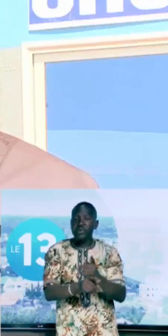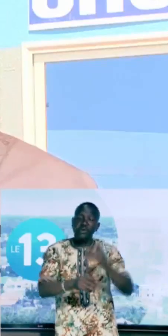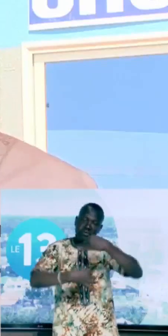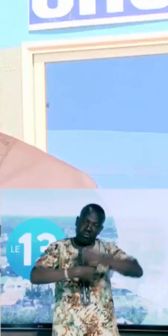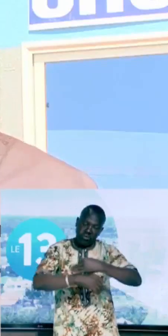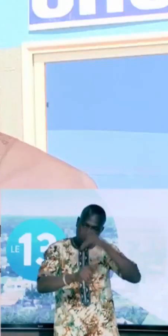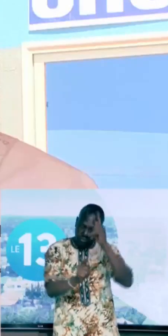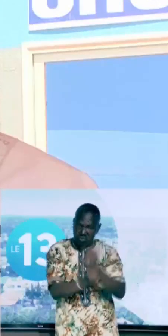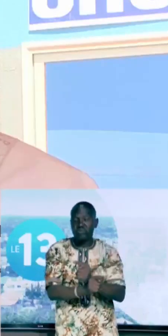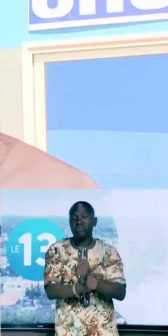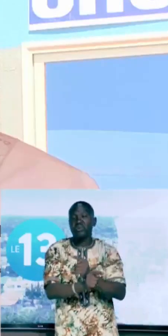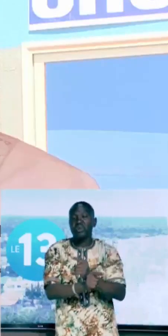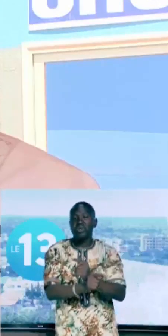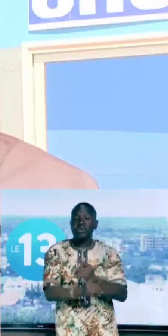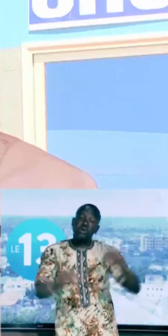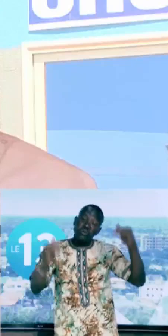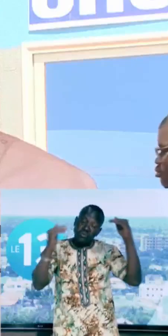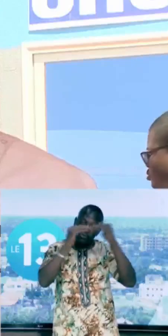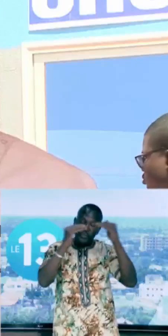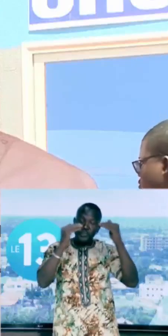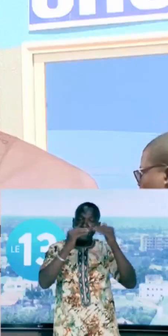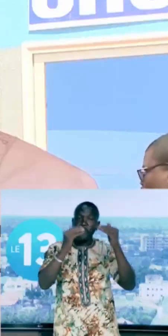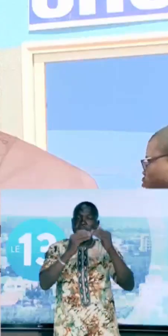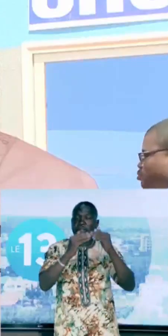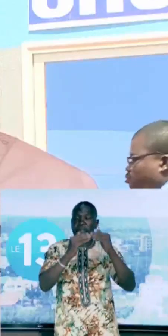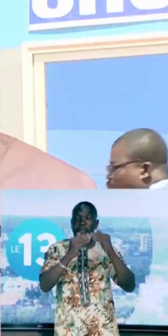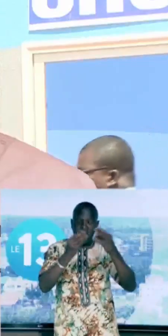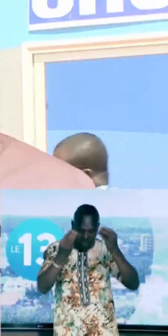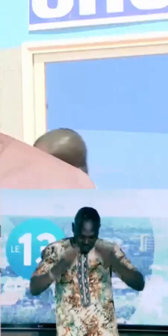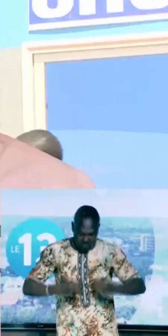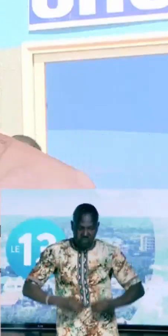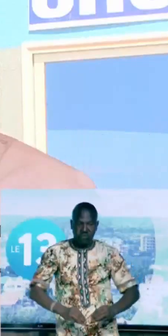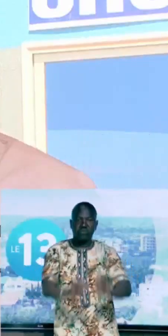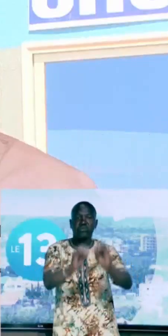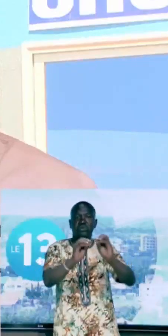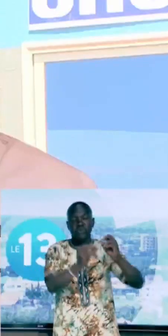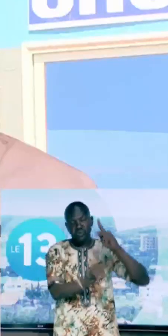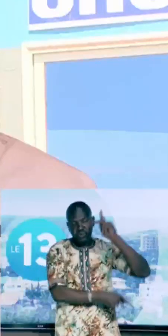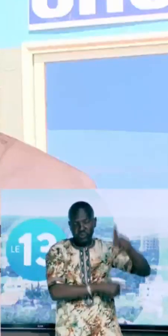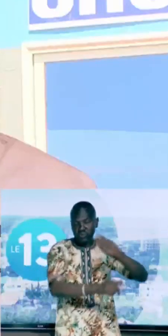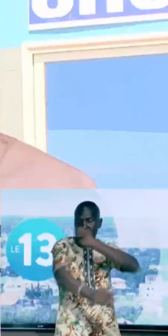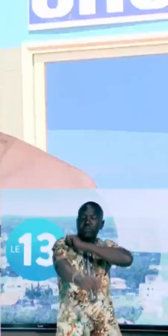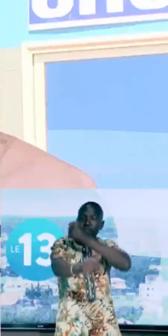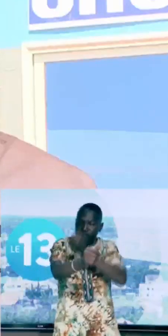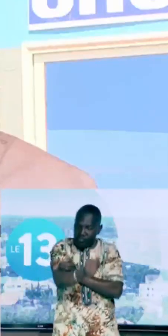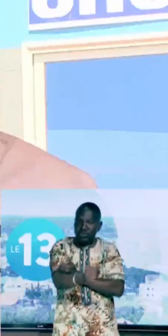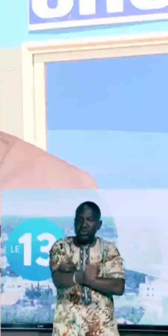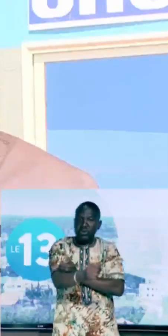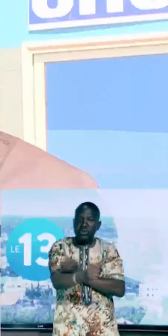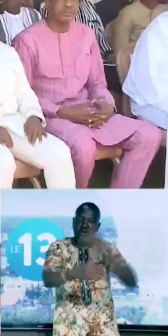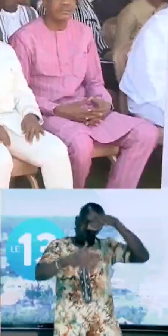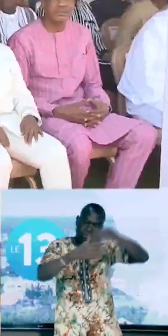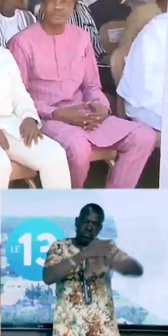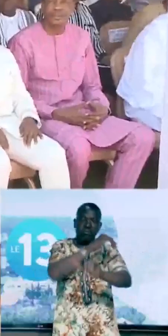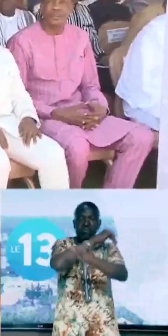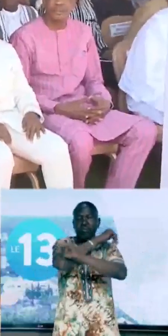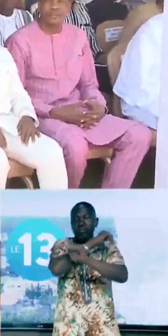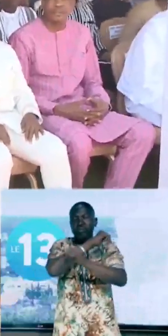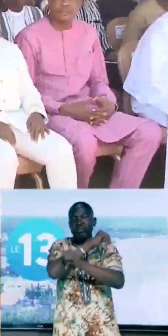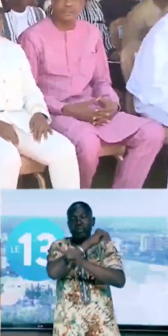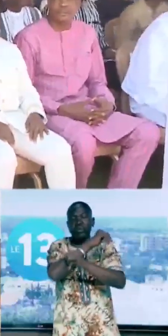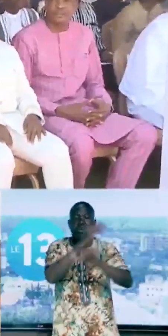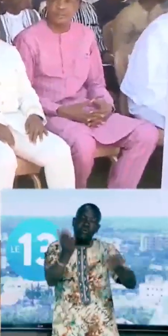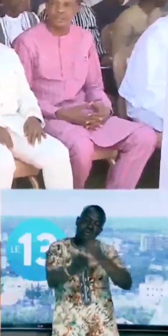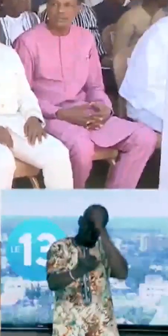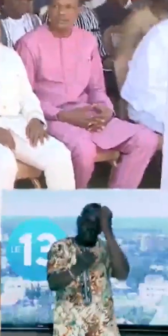transformer conformément aux orientations des plus hautes autorités de notre pays. C'est un